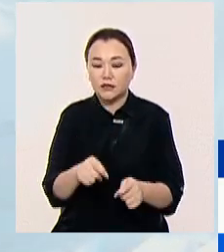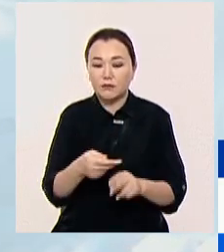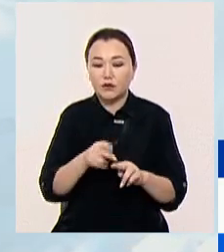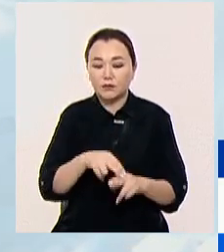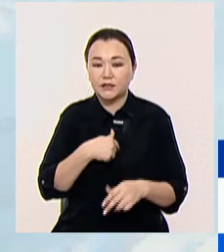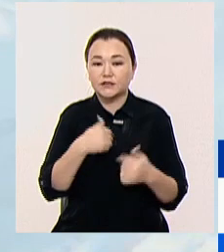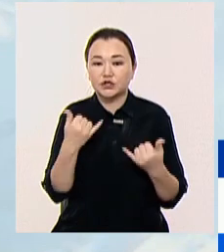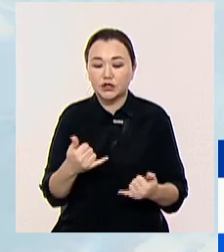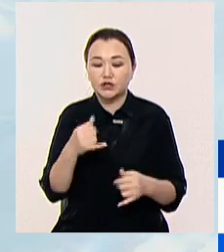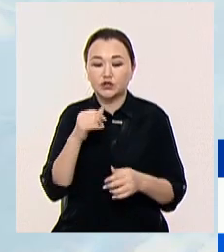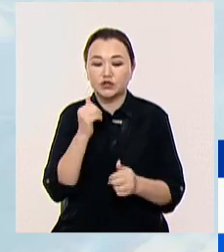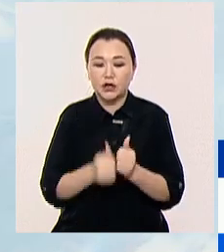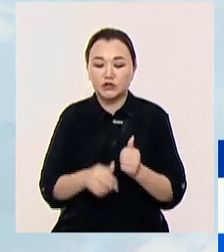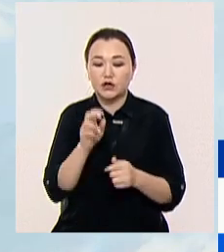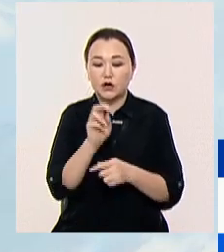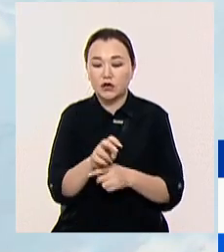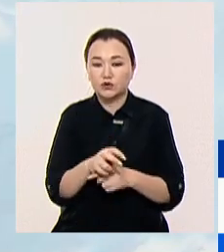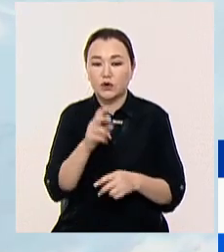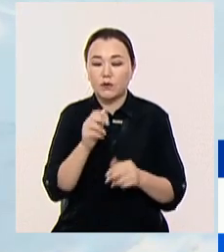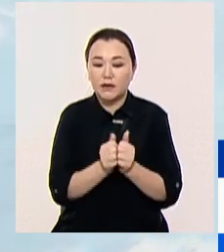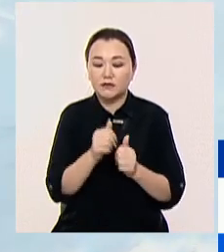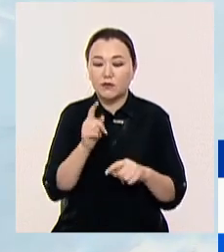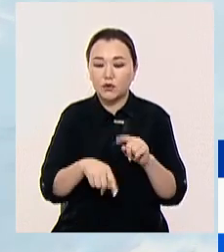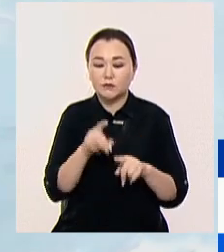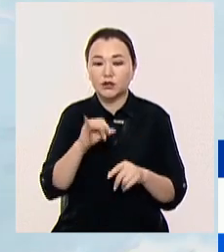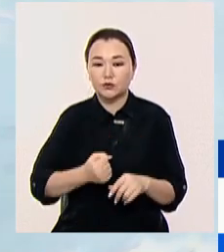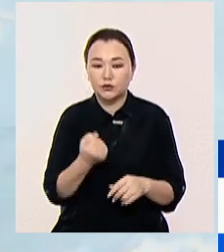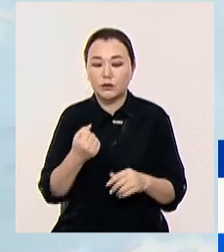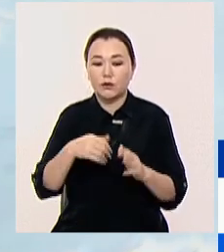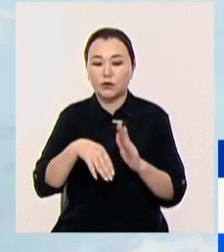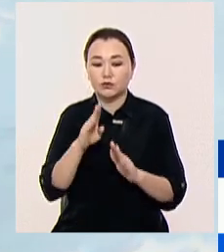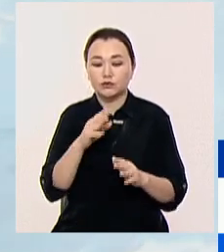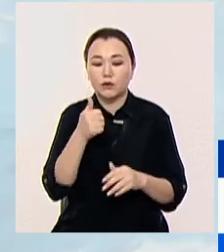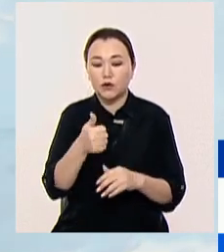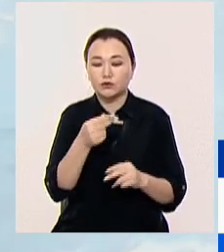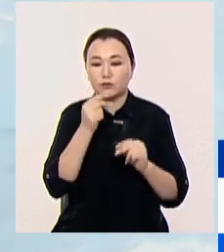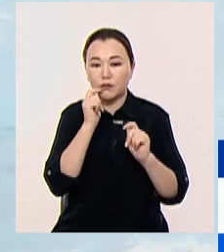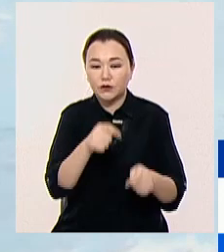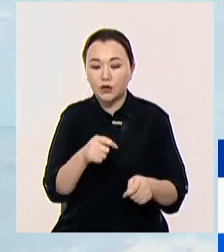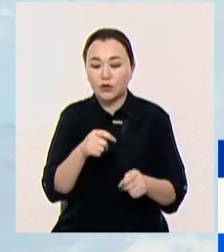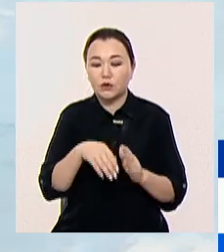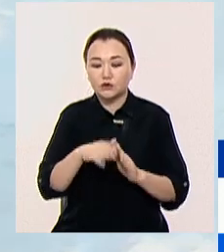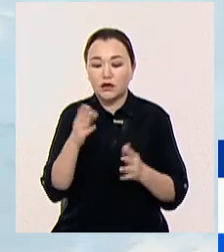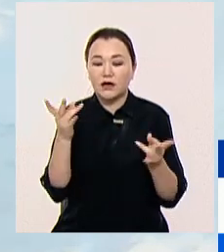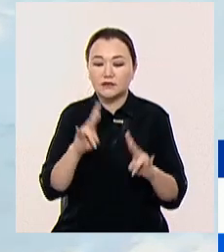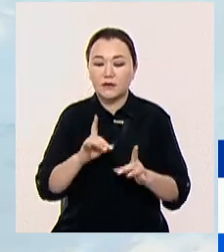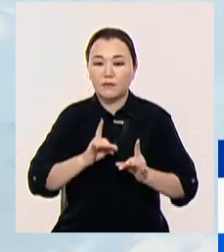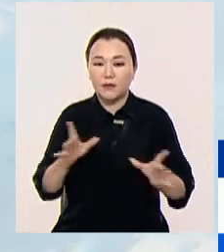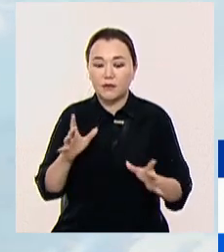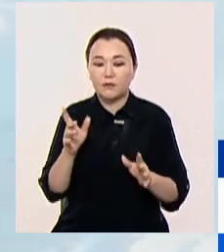я сейчас чаще всего хожу к близким родственникам и друзьям лучше я им хорошую сумму подарю остальные праздники